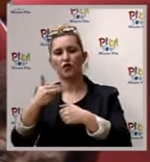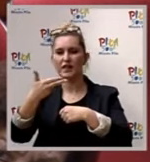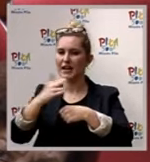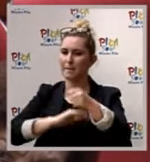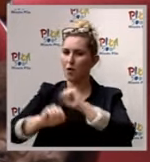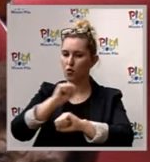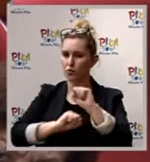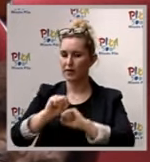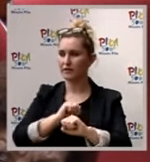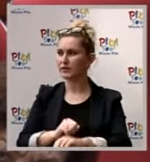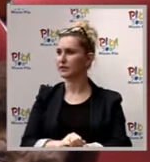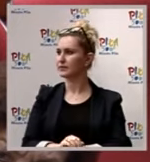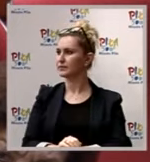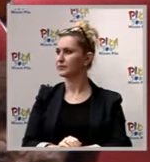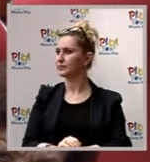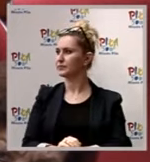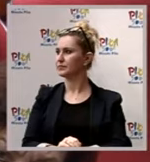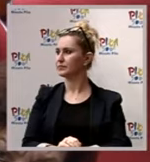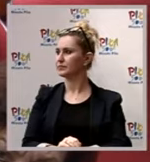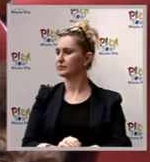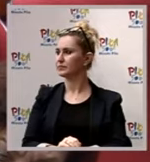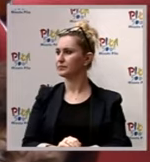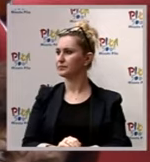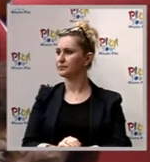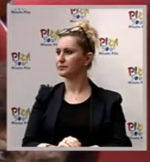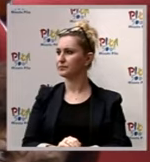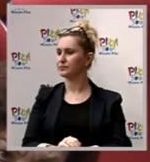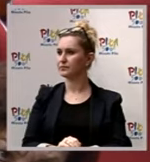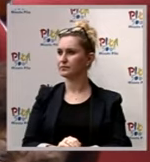dyscypliny. Dlatego też my nie możemy